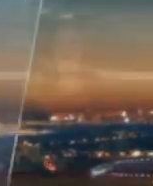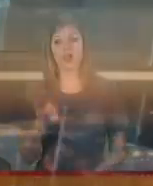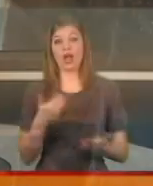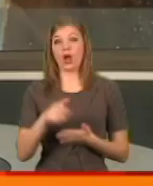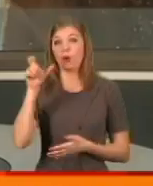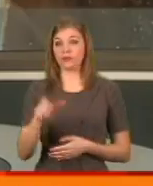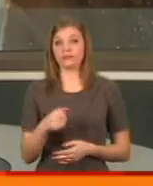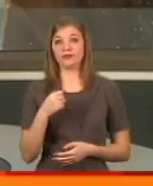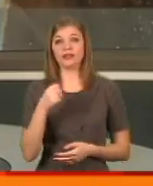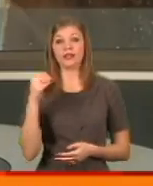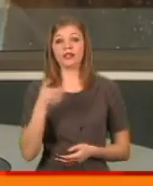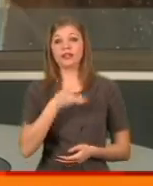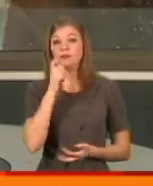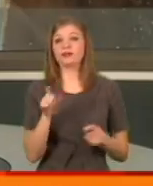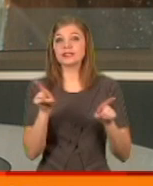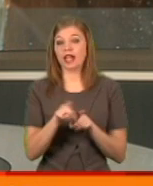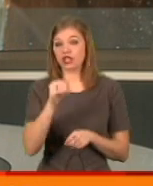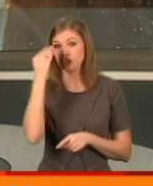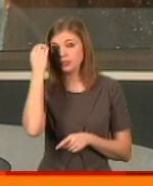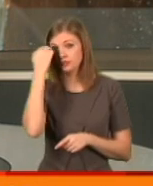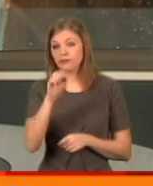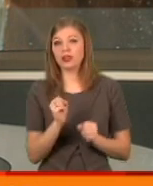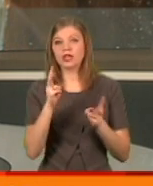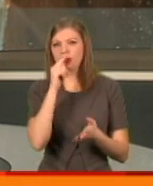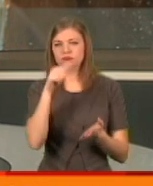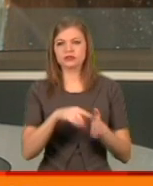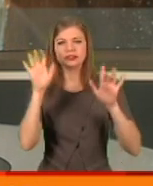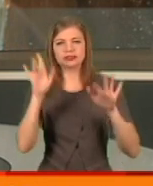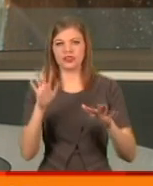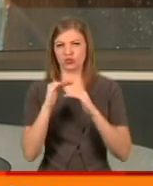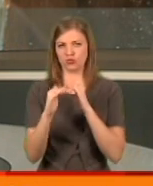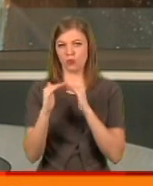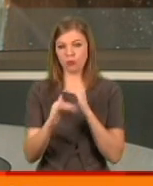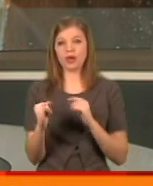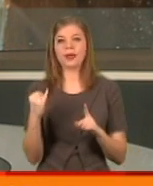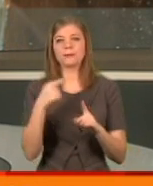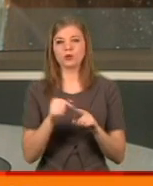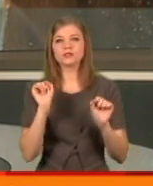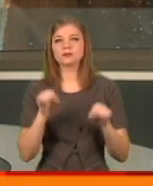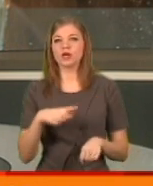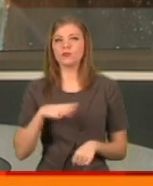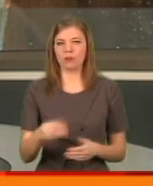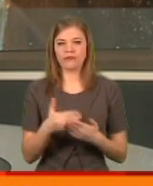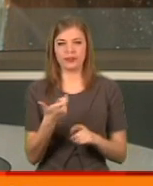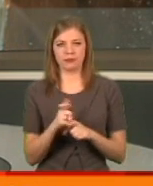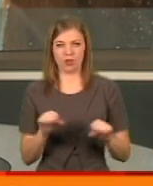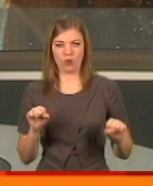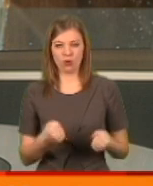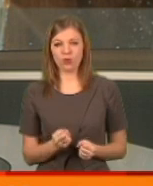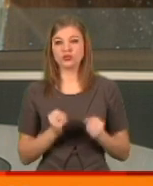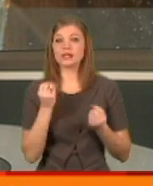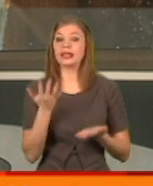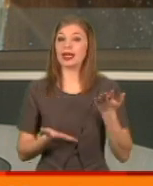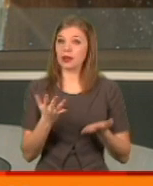От він напився так, що й не пам'ятав, як опинився посеред засніженого поля і ще й міг померти від переохолодження,